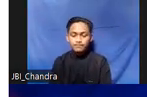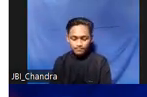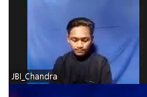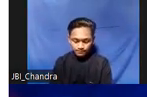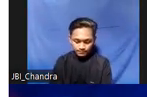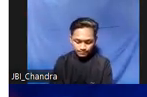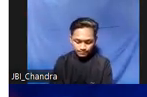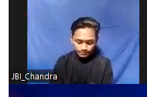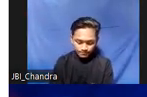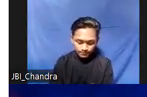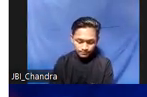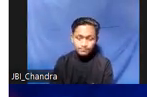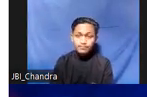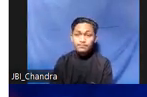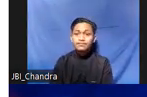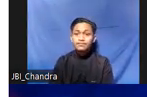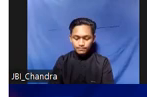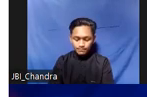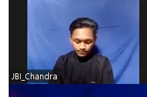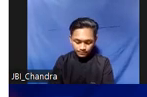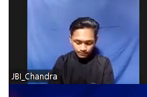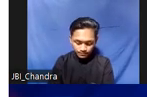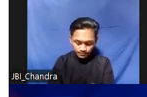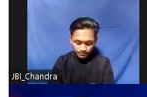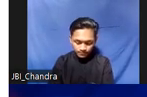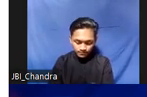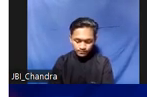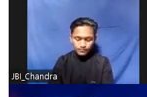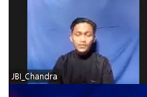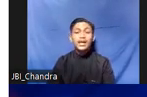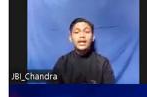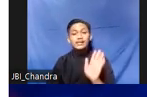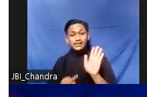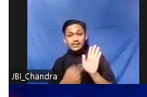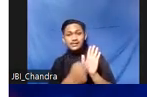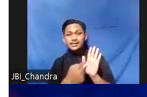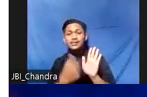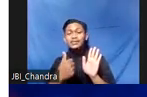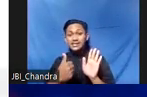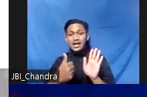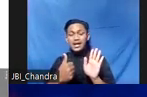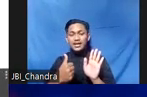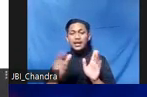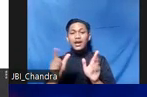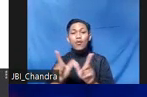www.org nanti di menu download tinggal mendownload nanti tinggal menginstal